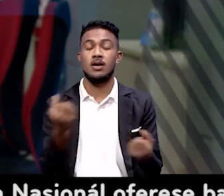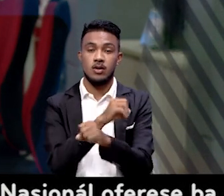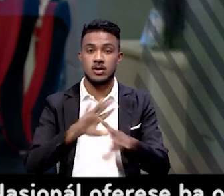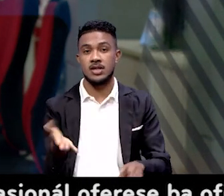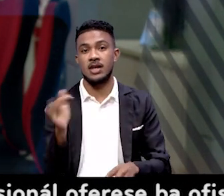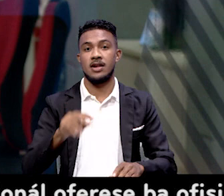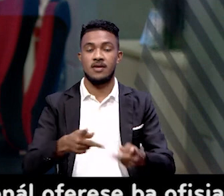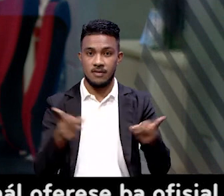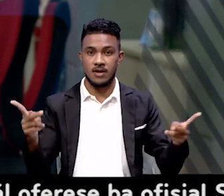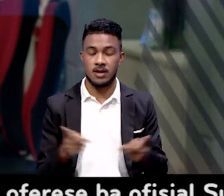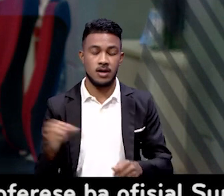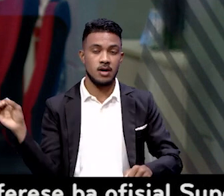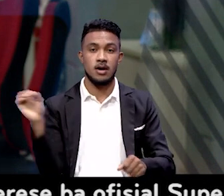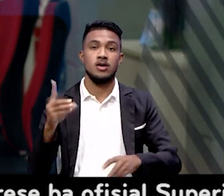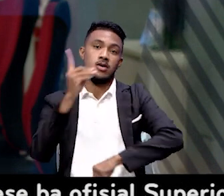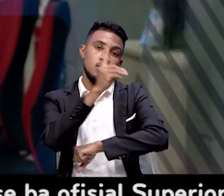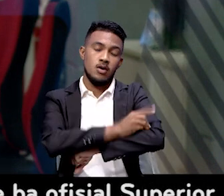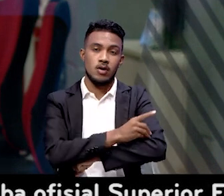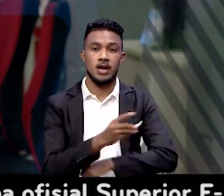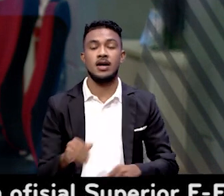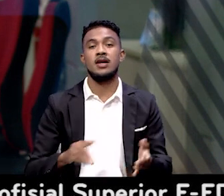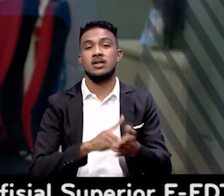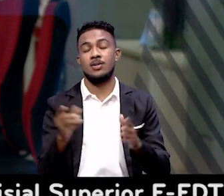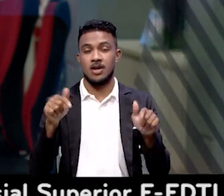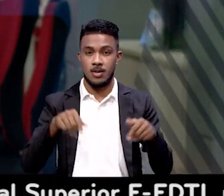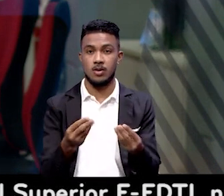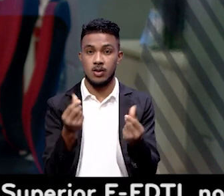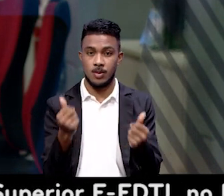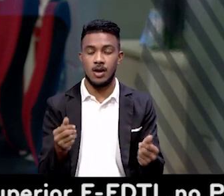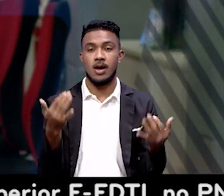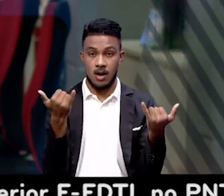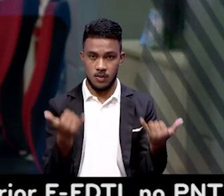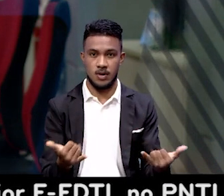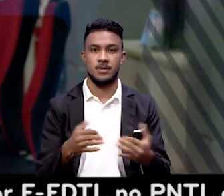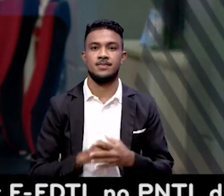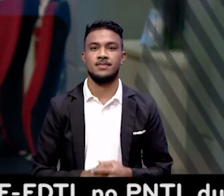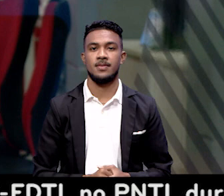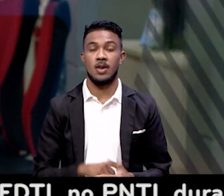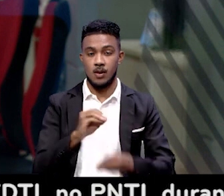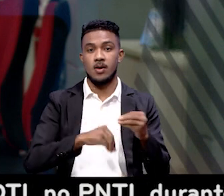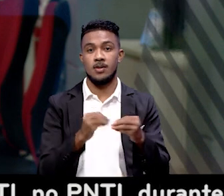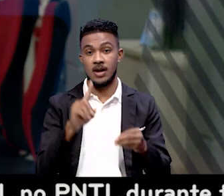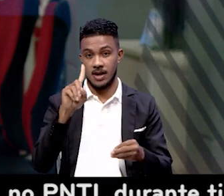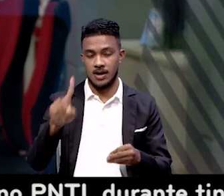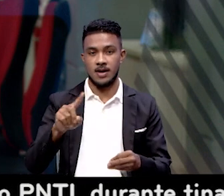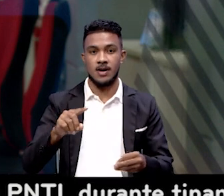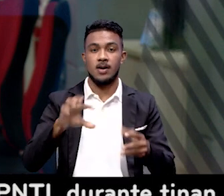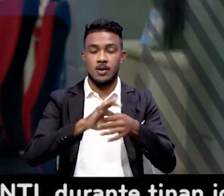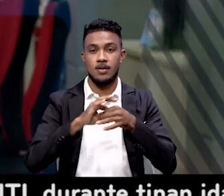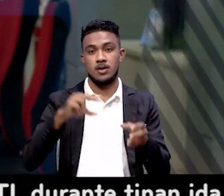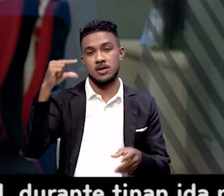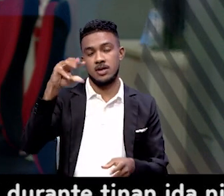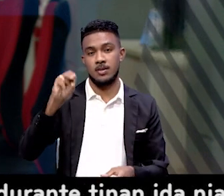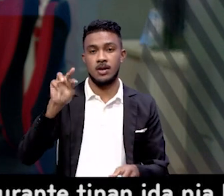la os ba lorong ka semana balung, mai be to ohing lorong. Kona ba idane, ekipa GMN prepara